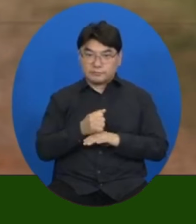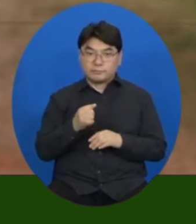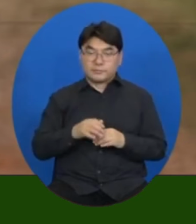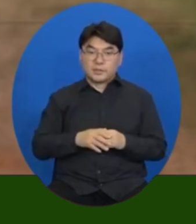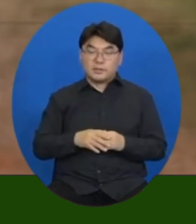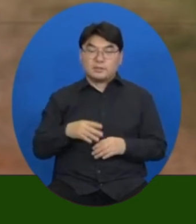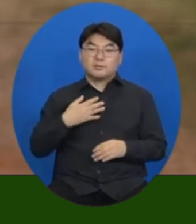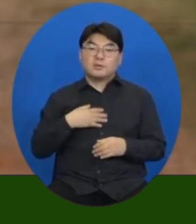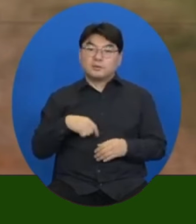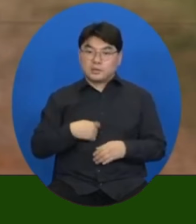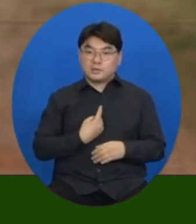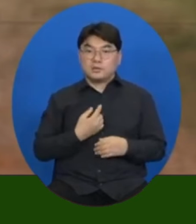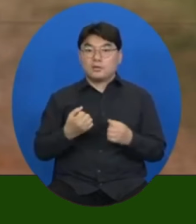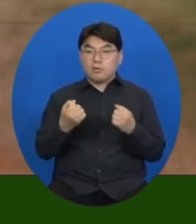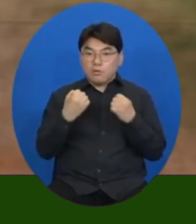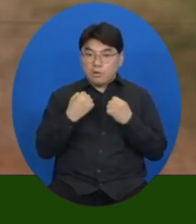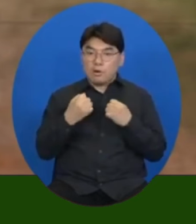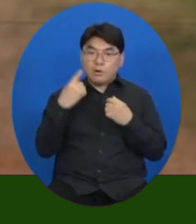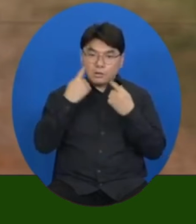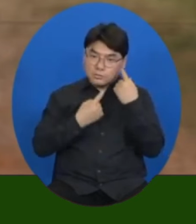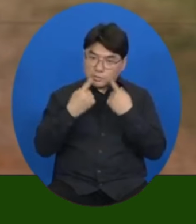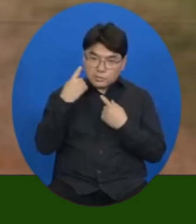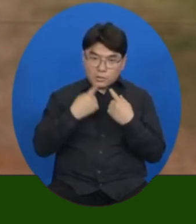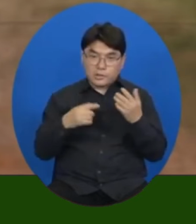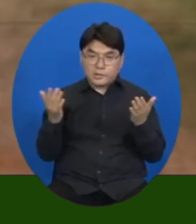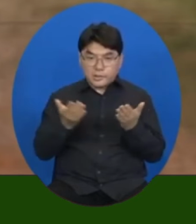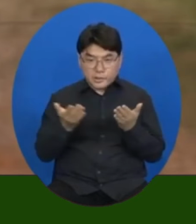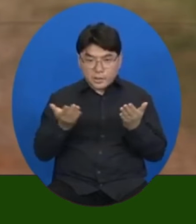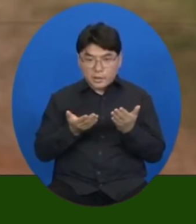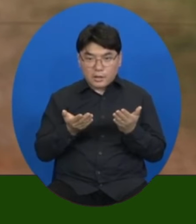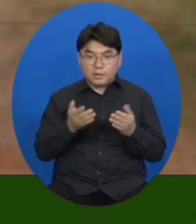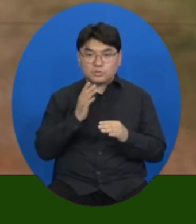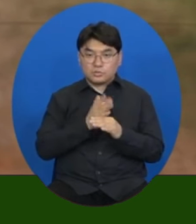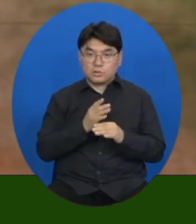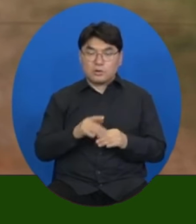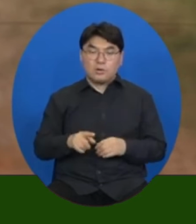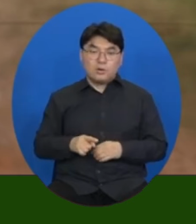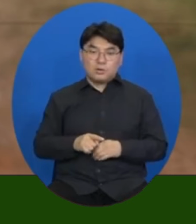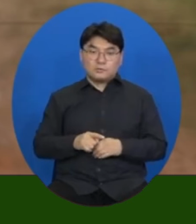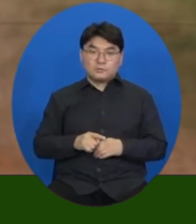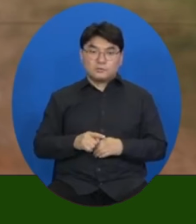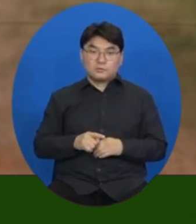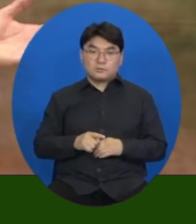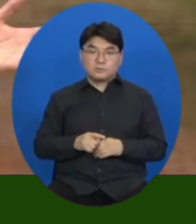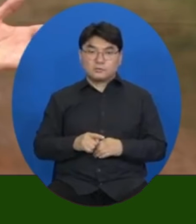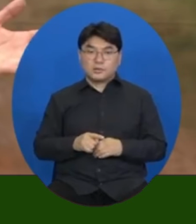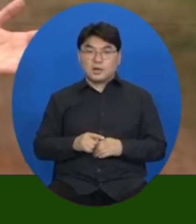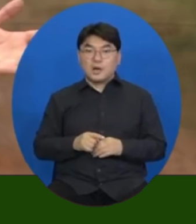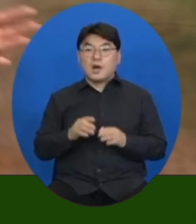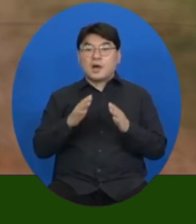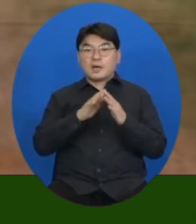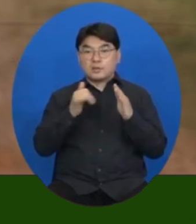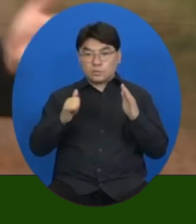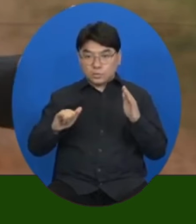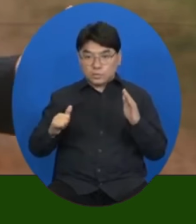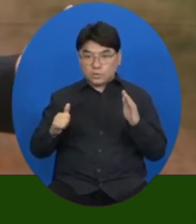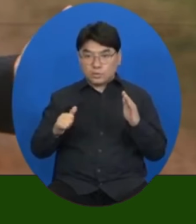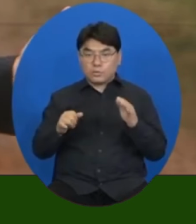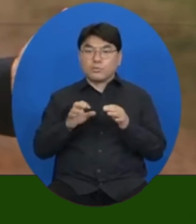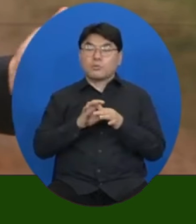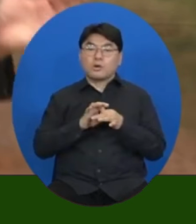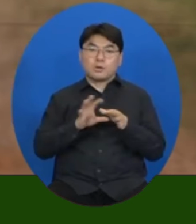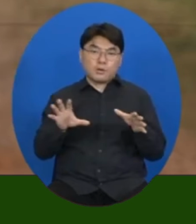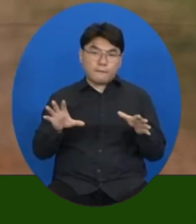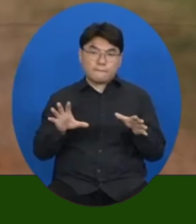해치면서 일합니다 열심히 일했는데 자기가 죽어 가는지도 모르고 일하다가 어느날 죽는 거예요 혹은 가족을 완전히 관계를 다